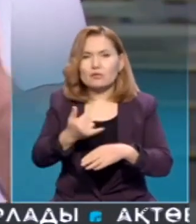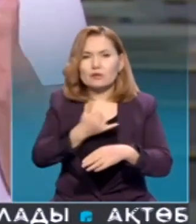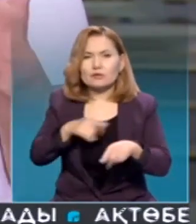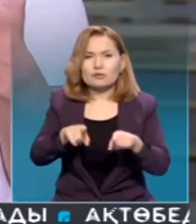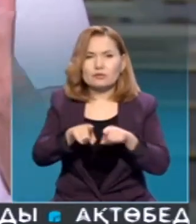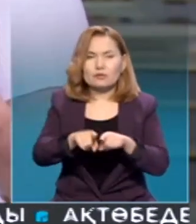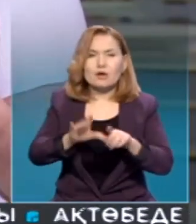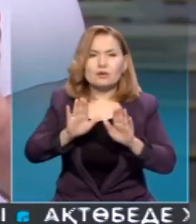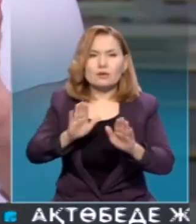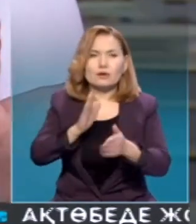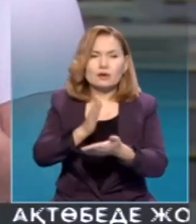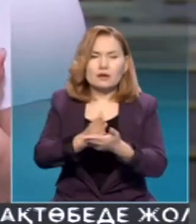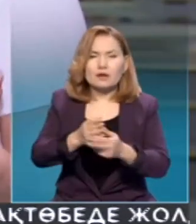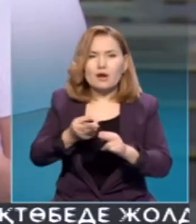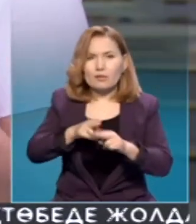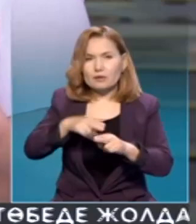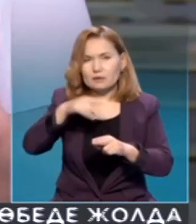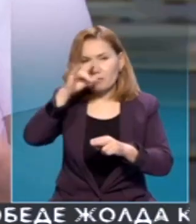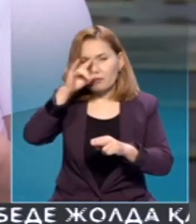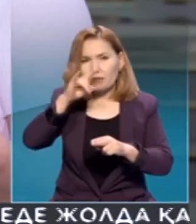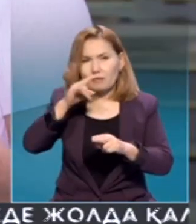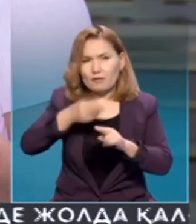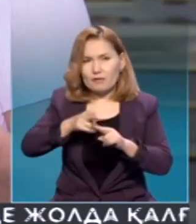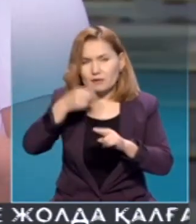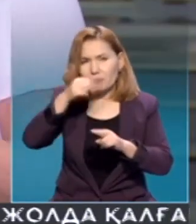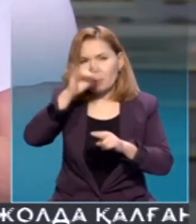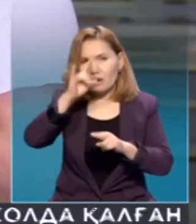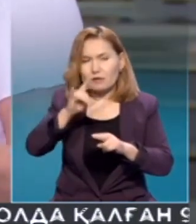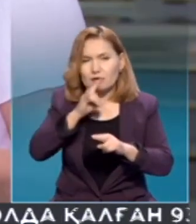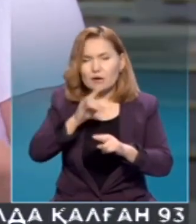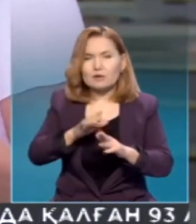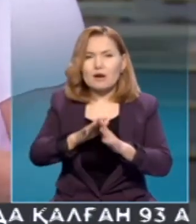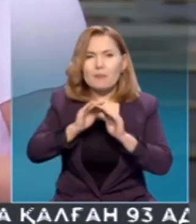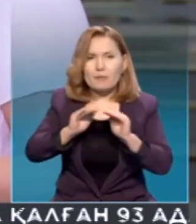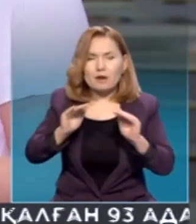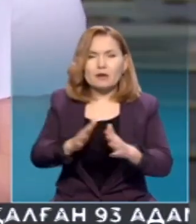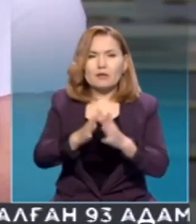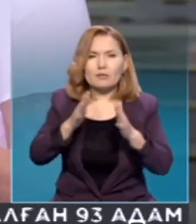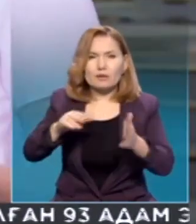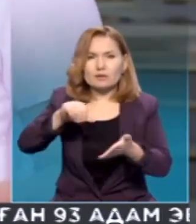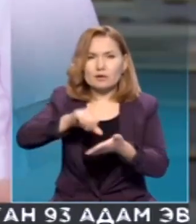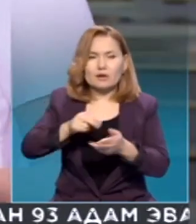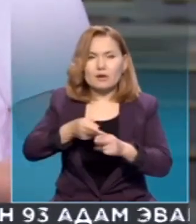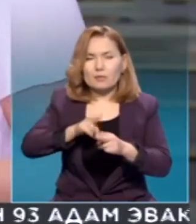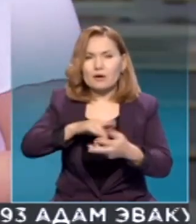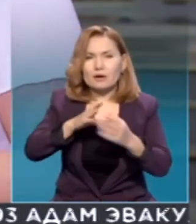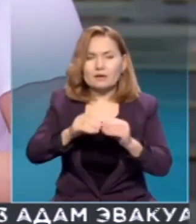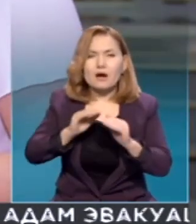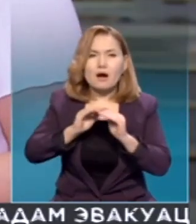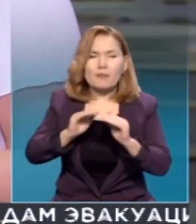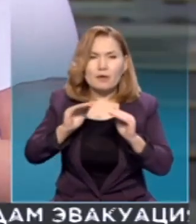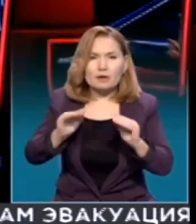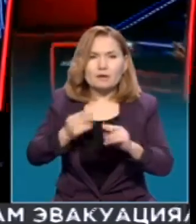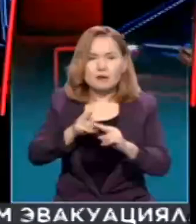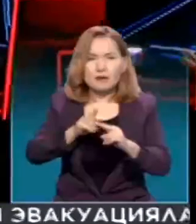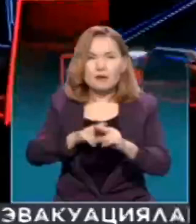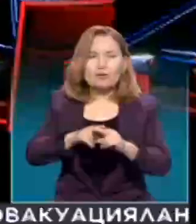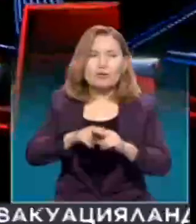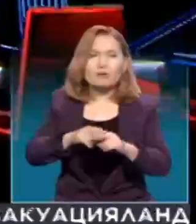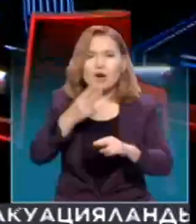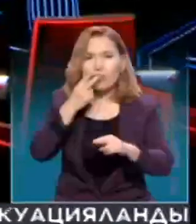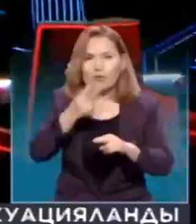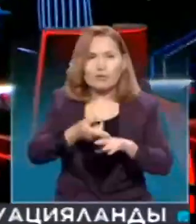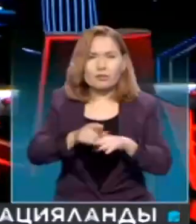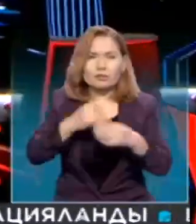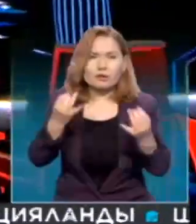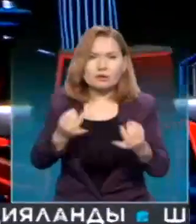бар. Сондықтан биылғы Қазақстан дауысы балалардың ауқымы кеңірек болады. Біз осы маусымда көрерменді таңғалдырамыз деп ойлаймын.